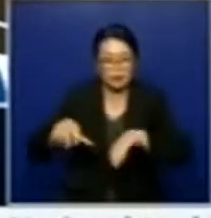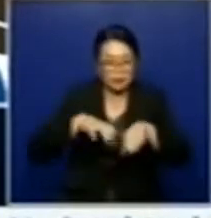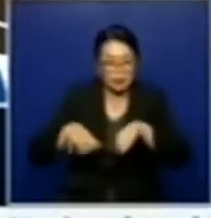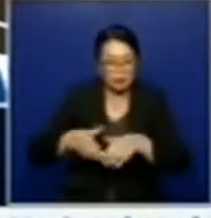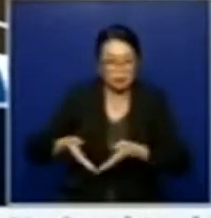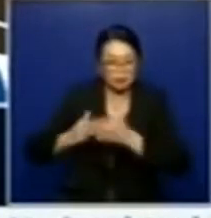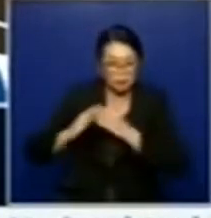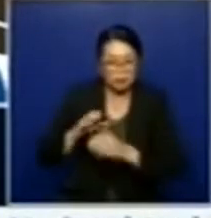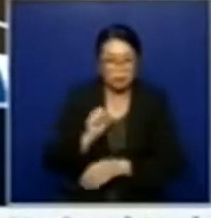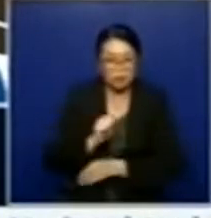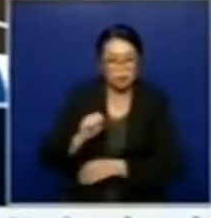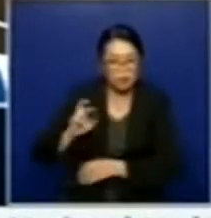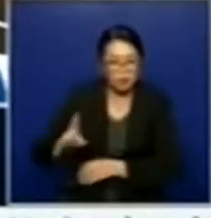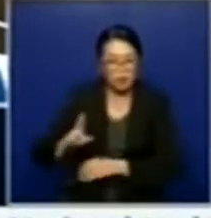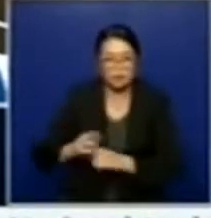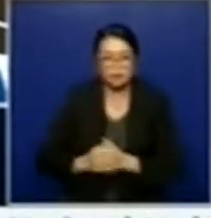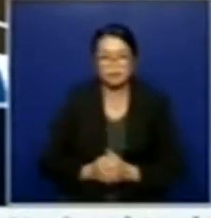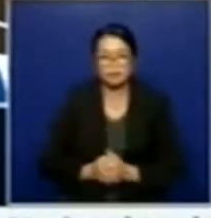ร